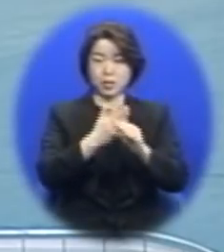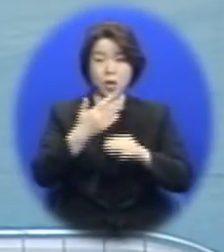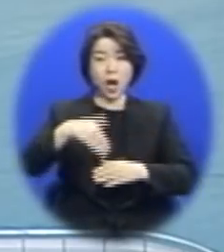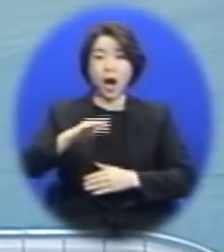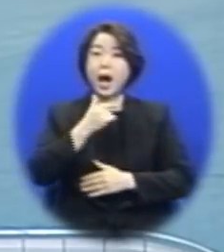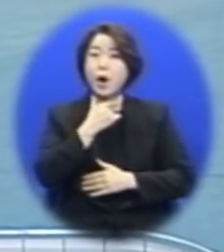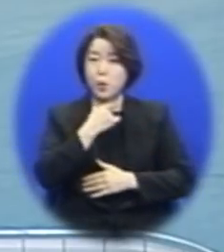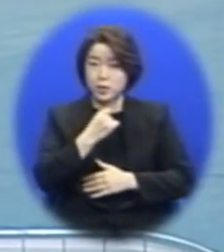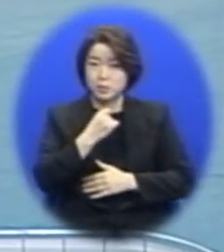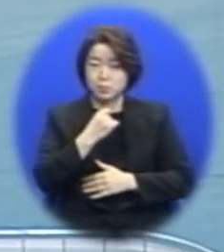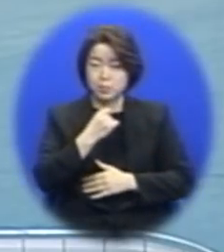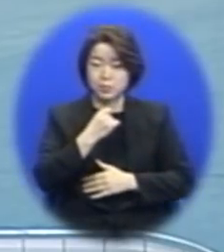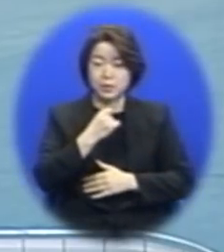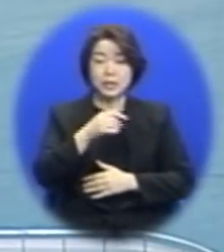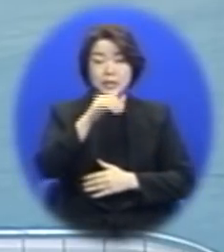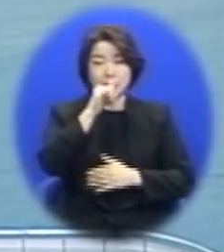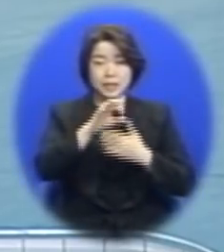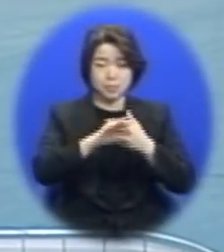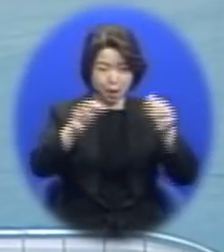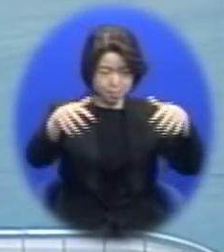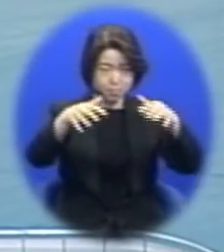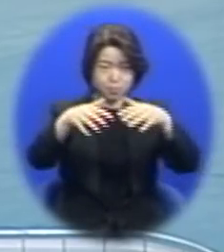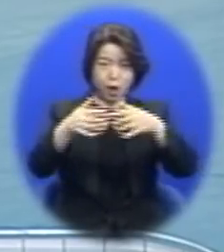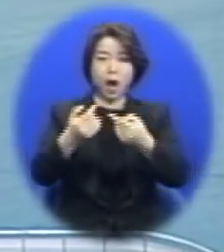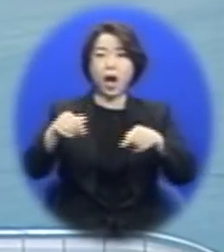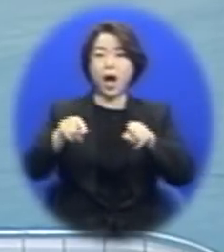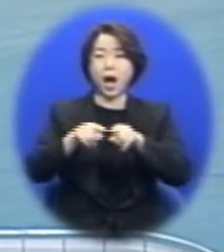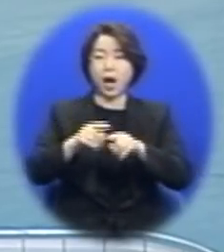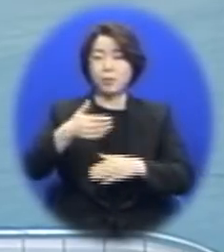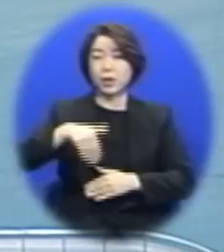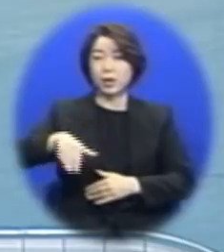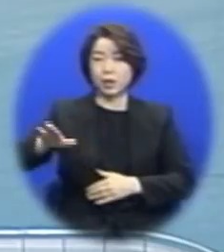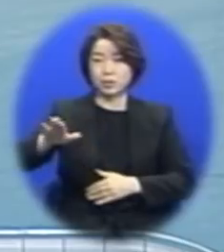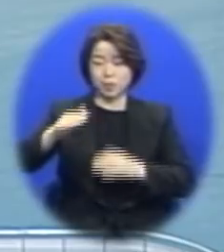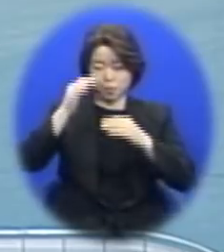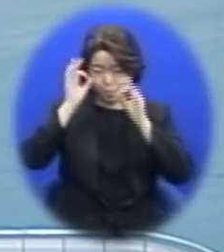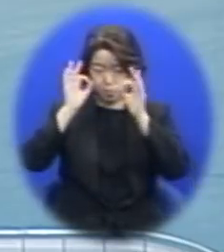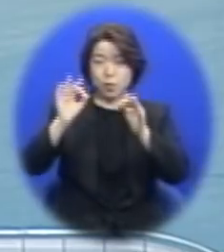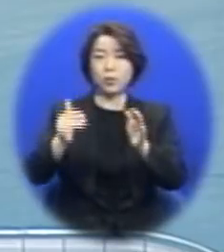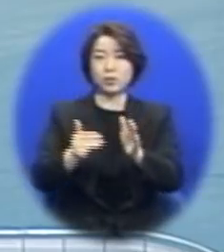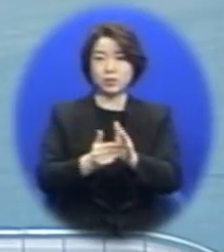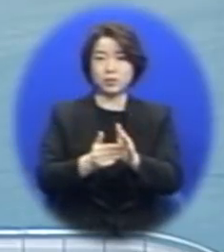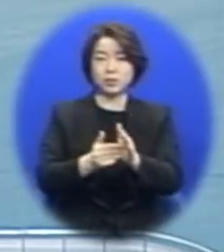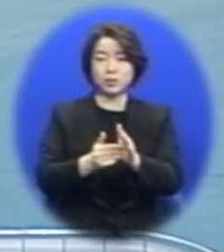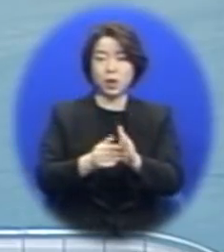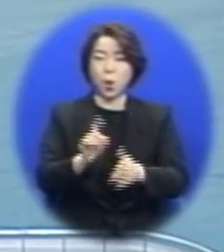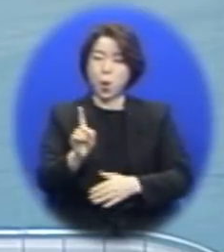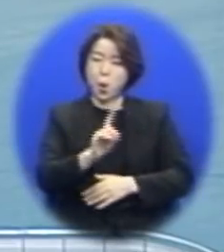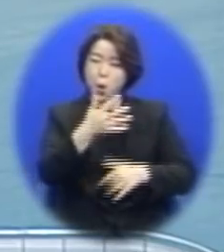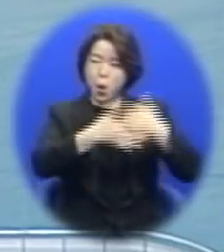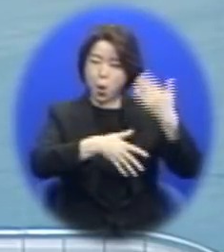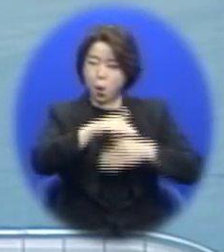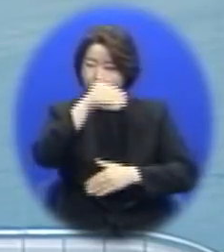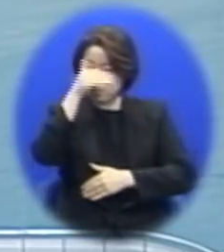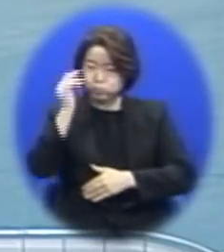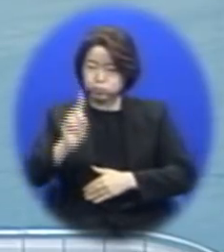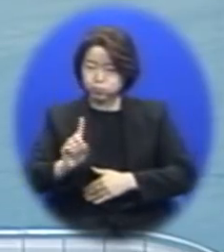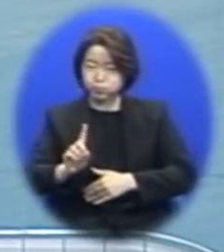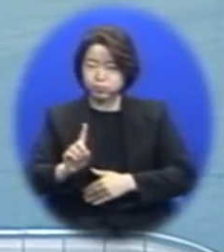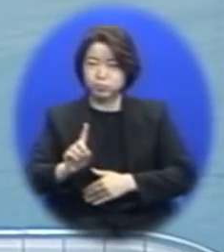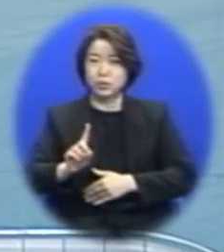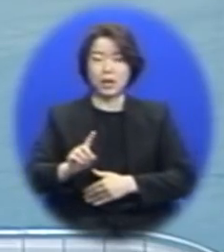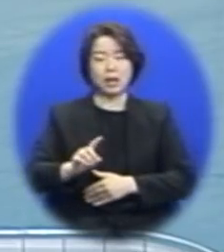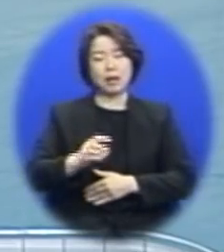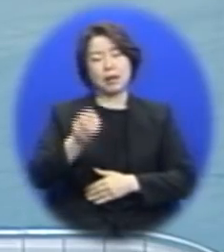가고 싶으신 분 있으시면 모집을 해서 같이 가서 보았어요. 도대체 어떻게 그려놓았나?